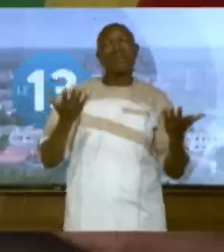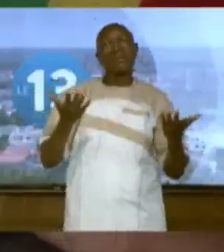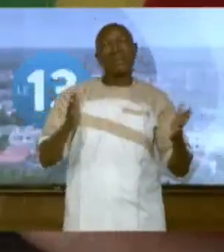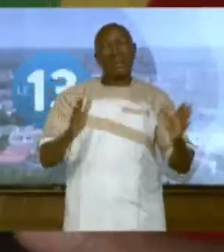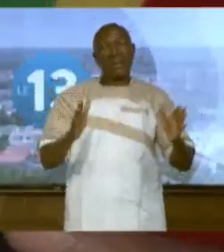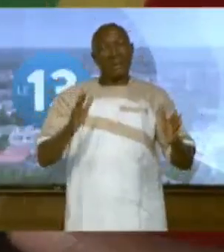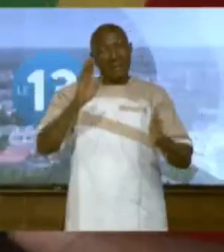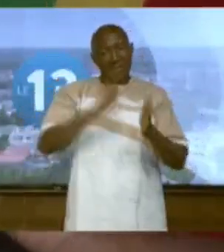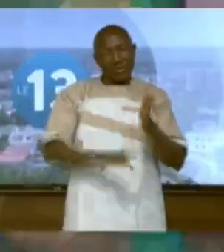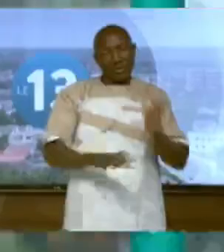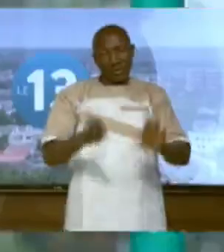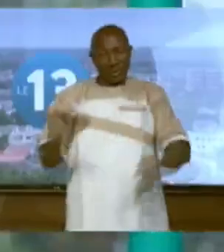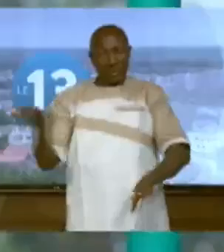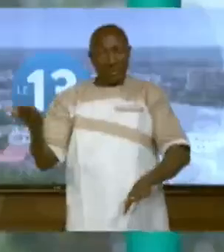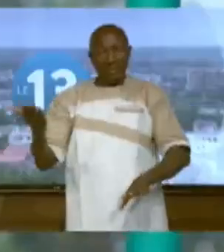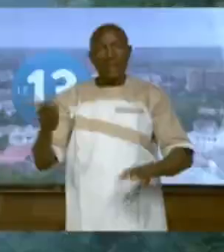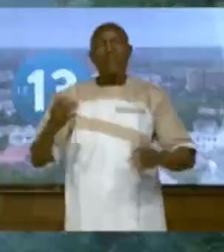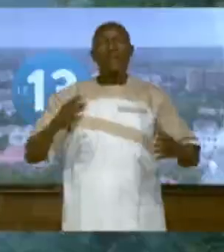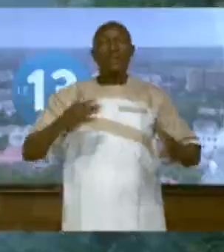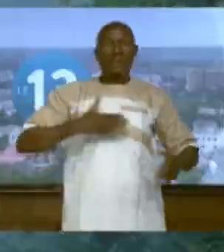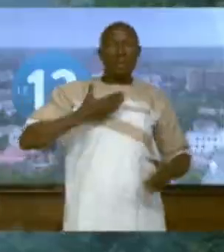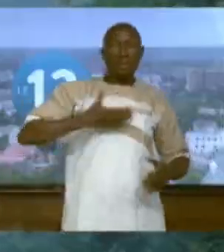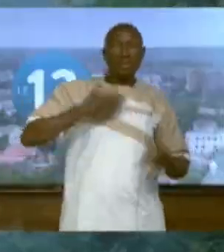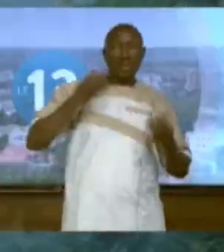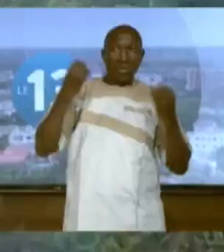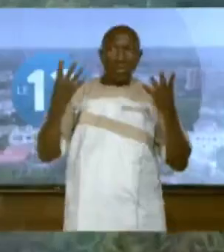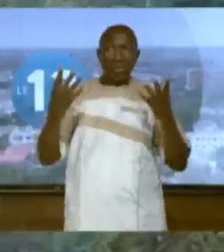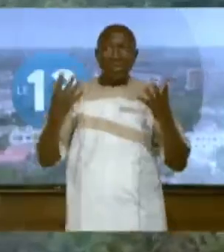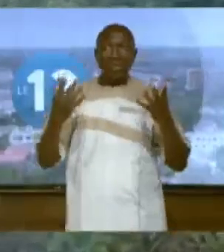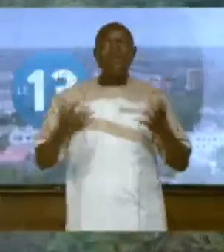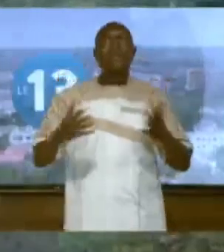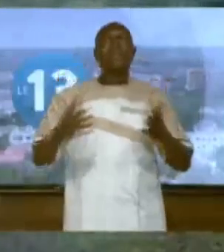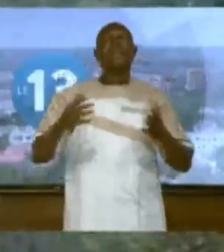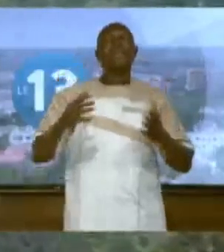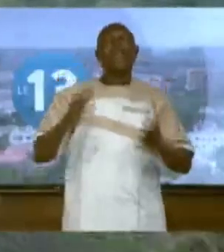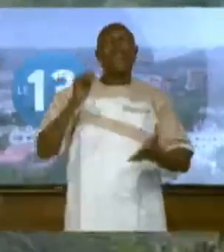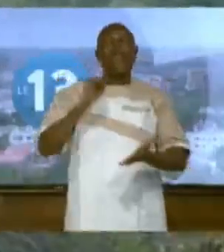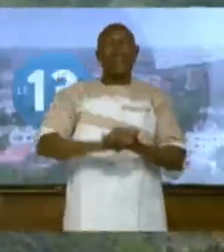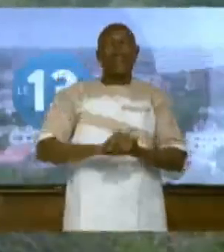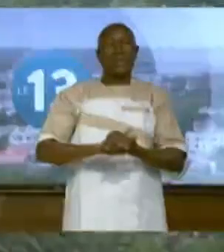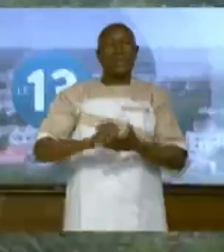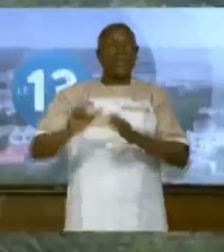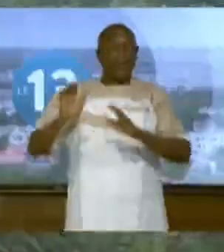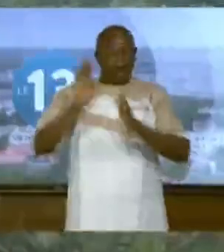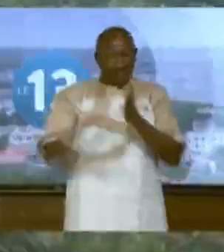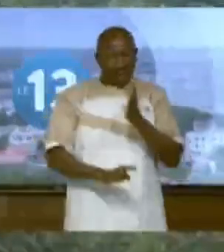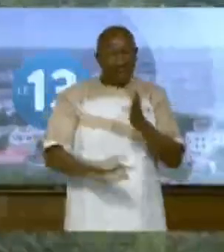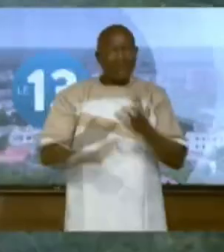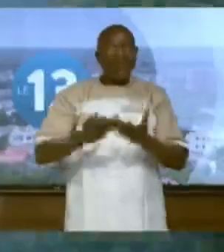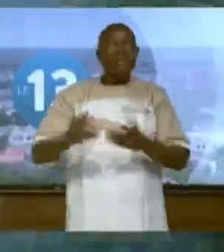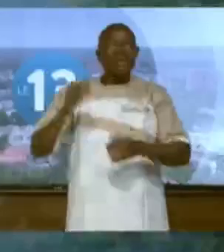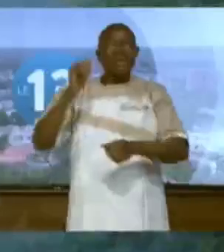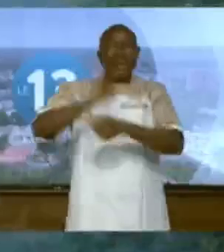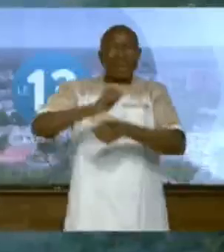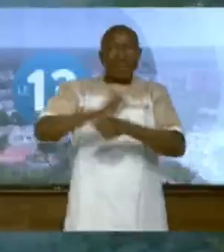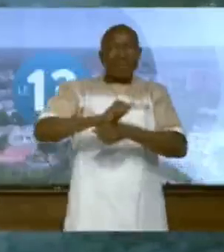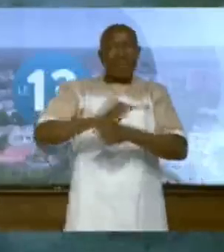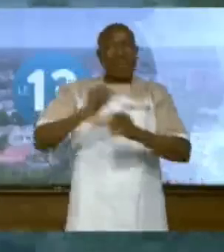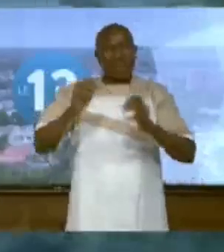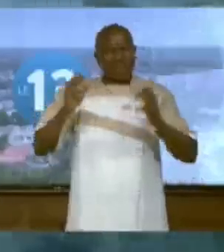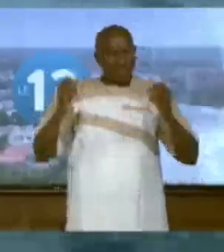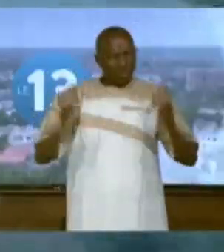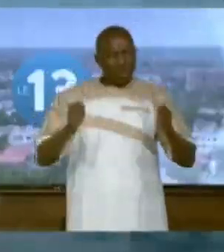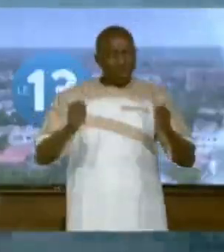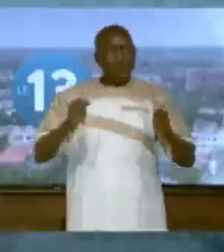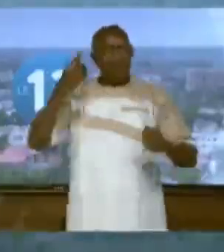ça ça nous réjouit vraiment une tendance à la baisse résultat d'une batterie de mesures mise en place par les autorités sanitaires